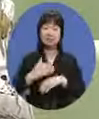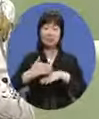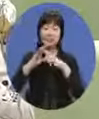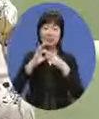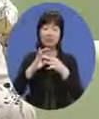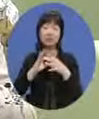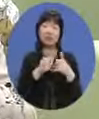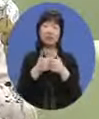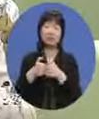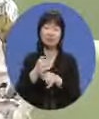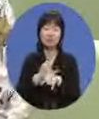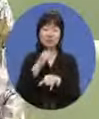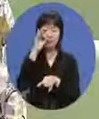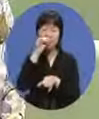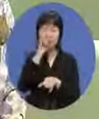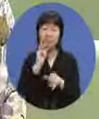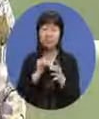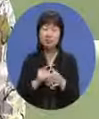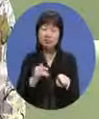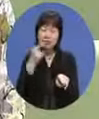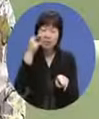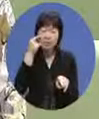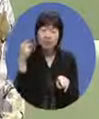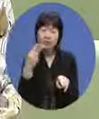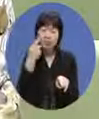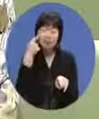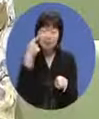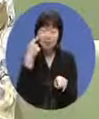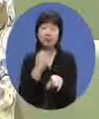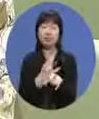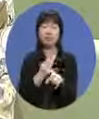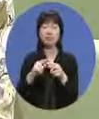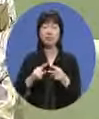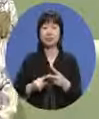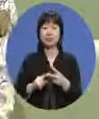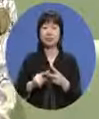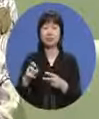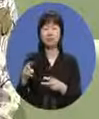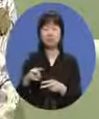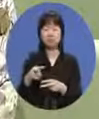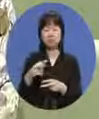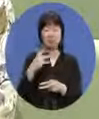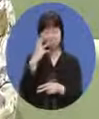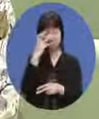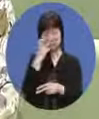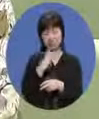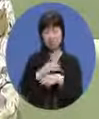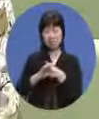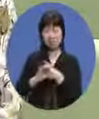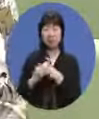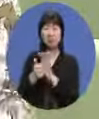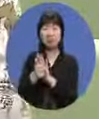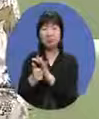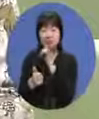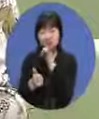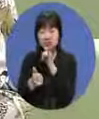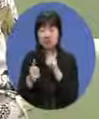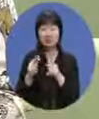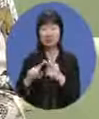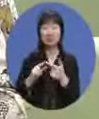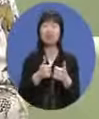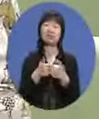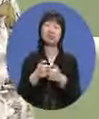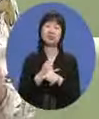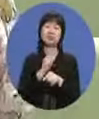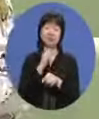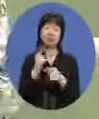그것을 의논이라고 보는 거죠. 네. 네가 해볼래? 다시 할까? 뭐 이렇게 한다든가 아니면 아 이러면. 좀 도와줘 볼까? 뭐 이렇게 이런 게 의논이라고